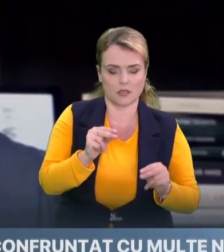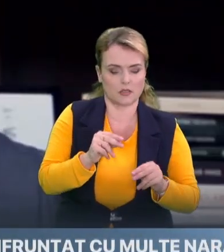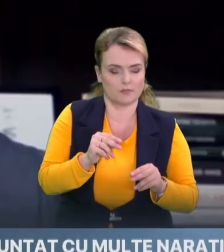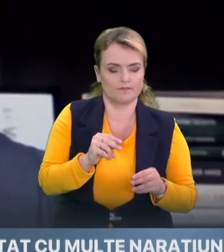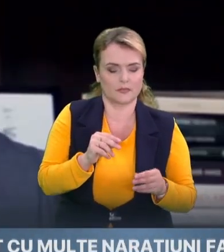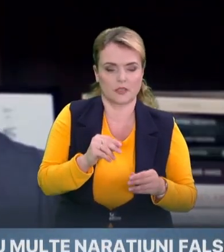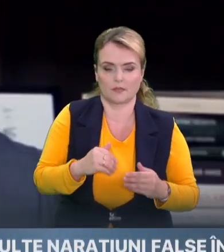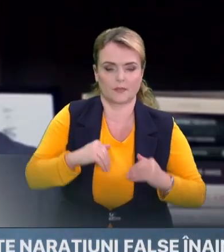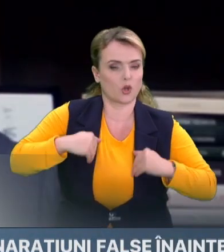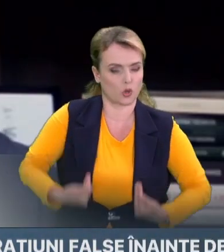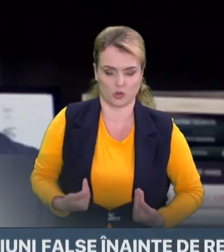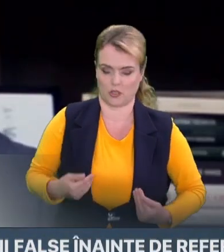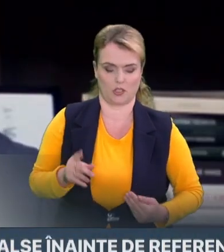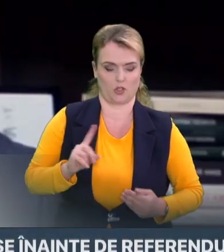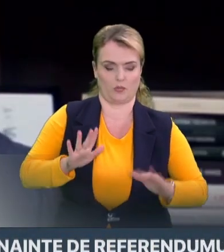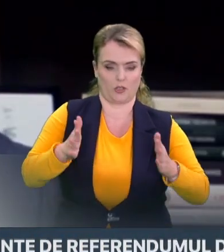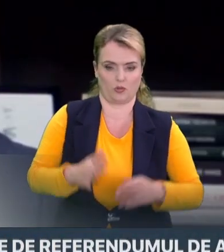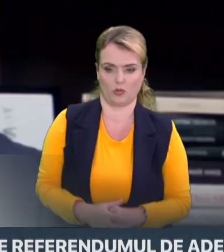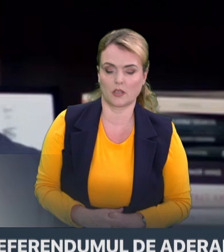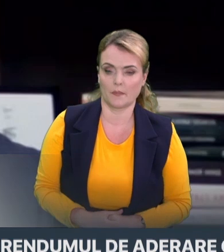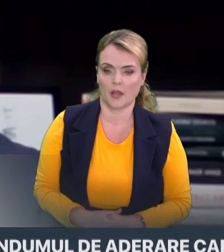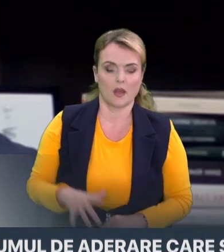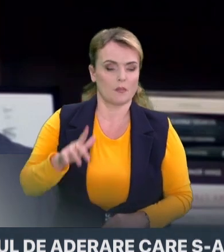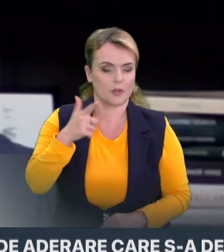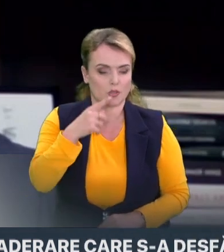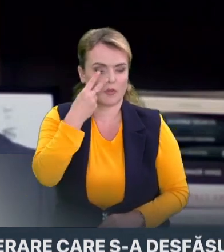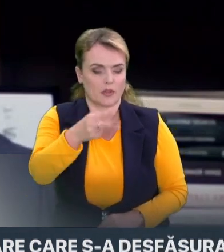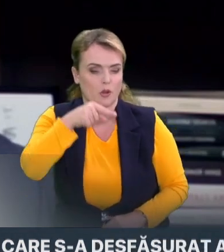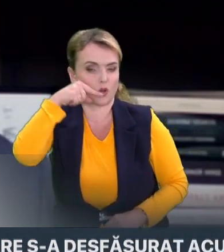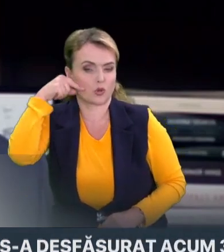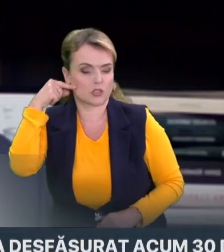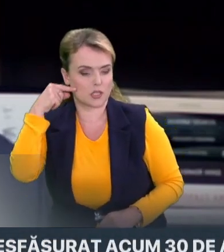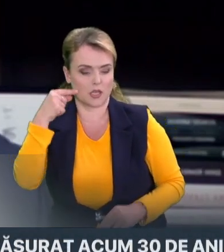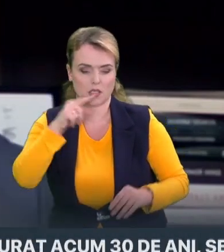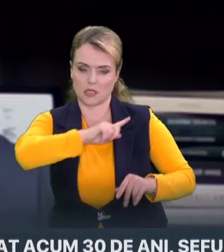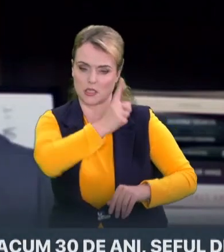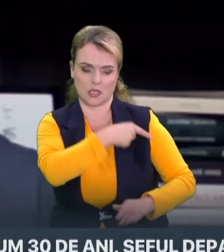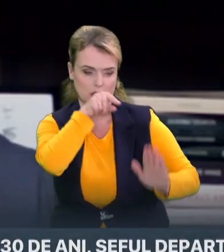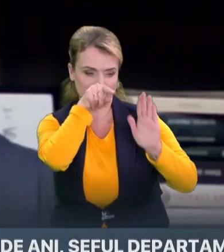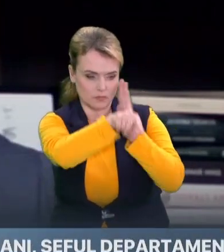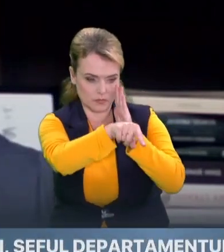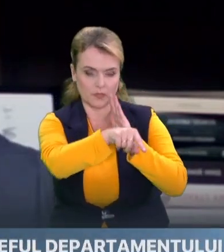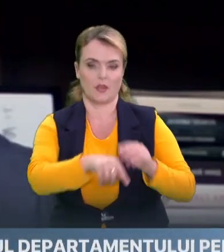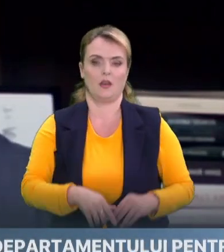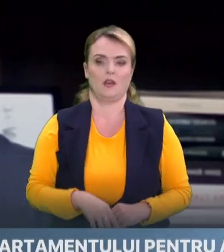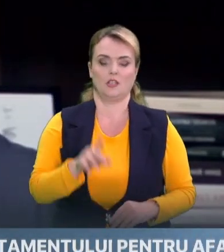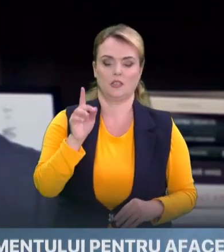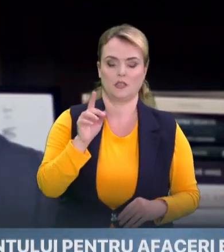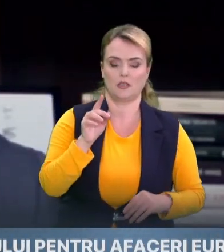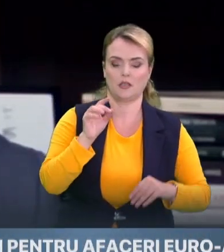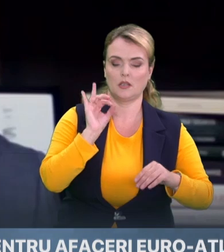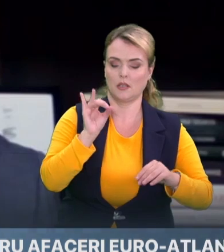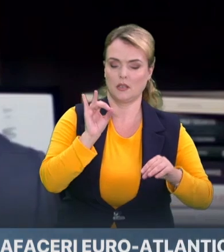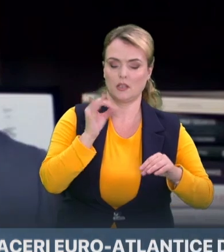Rusă se pare că se pregătește destul de tare să provoace destabilizări a doua zi după referendum, sau poate chiar în